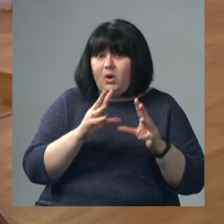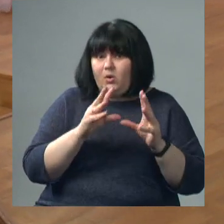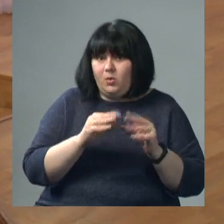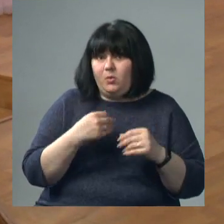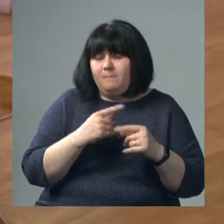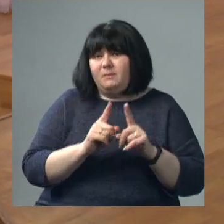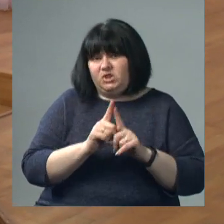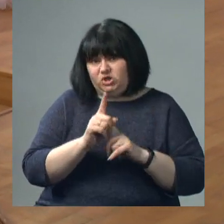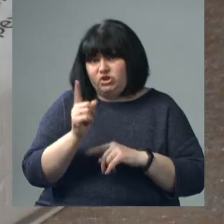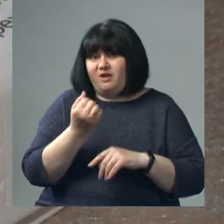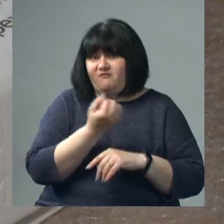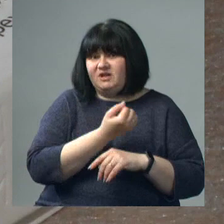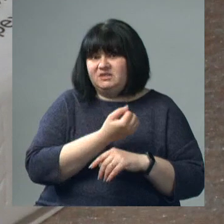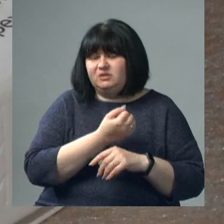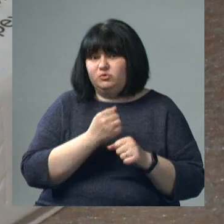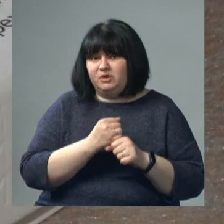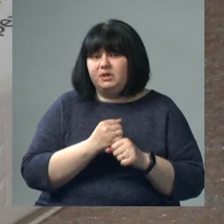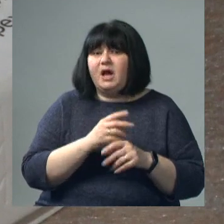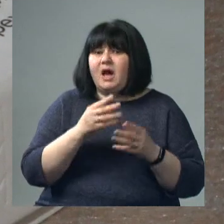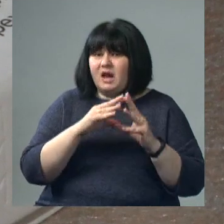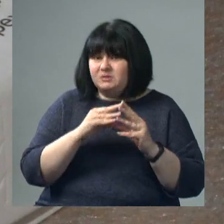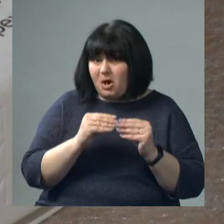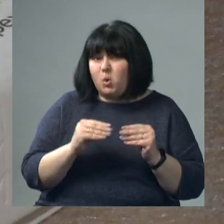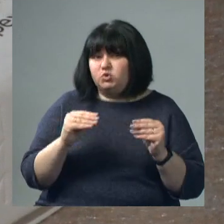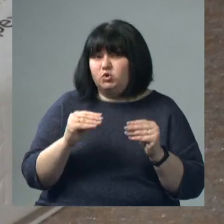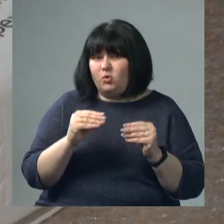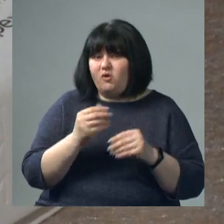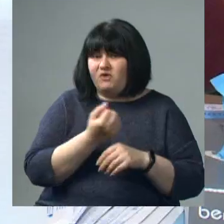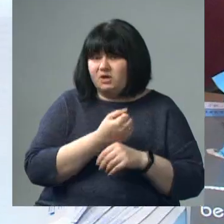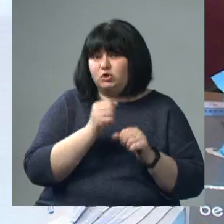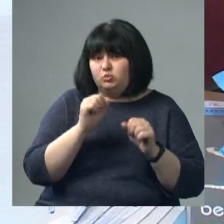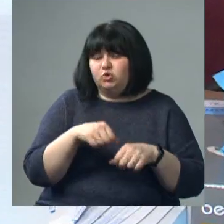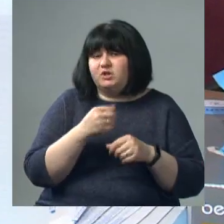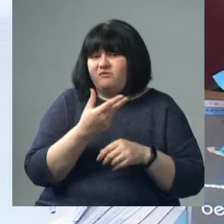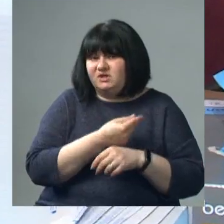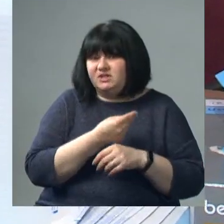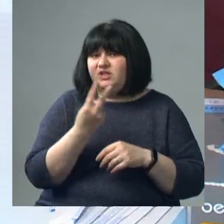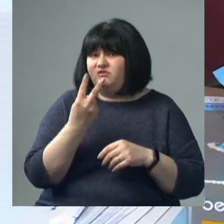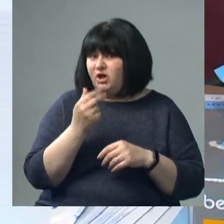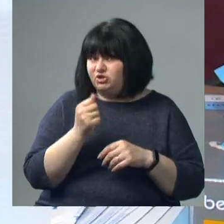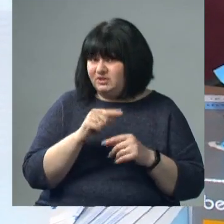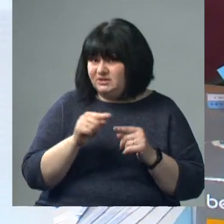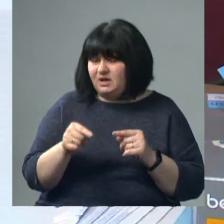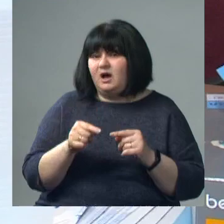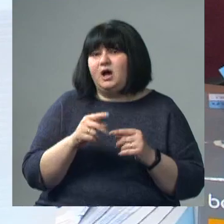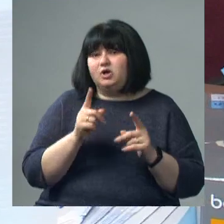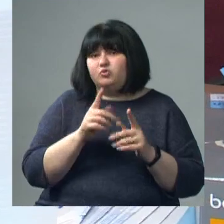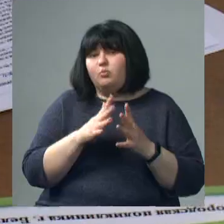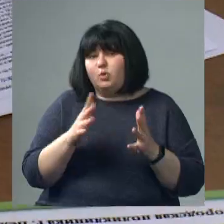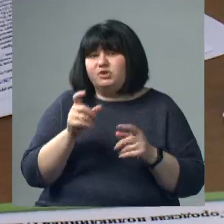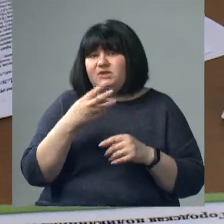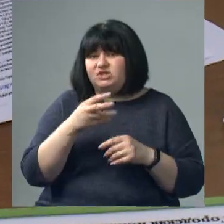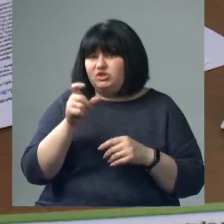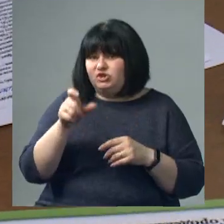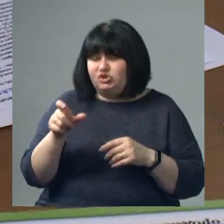начинаем вакцинировать размороженную вакцину можно использовать еще два часа гораздо больше чем надо для прививки 30 человек